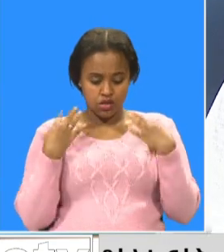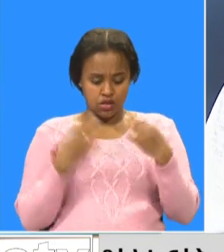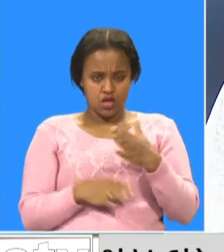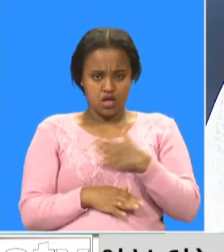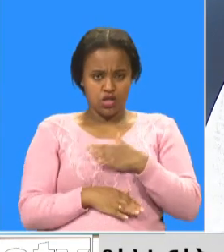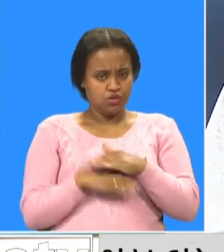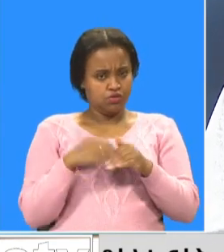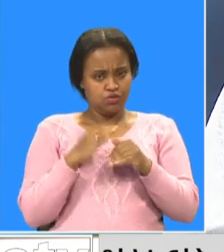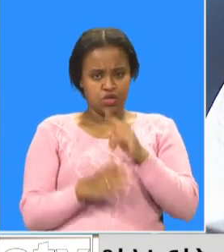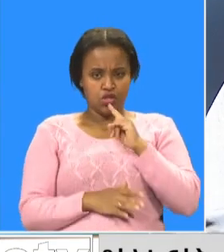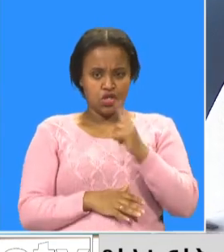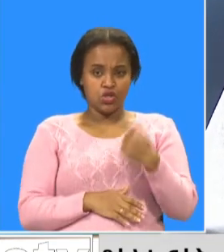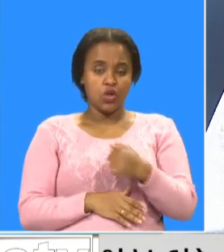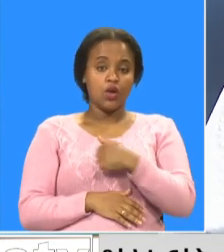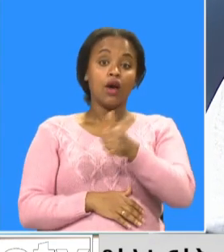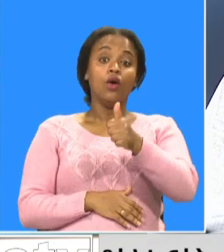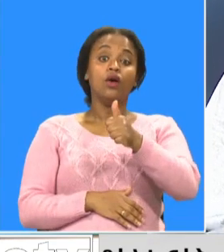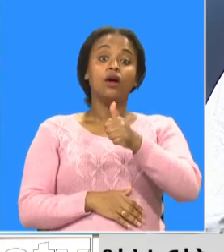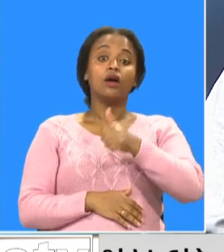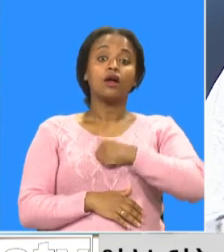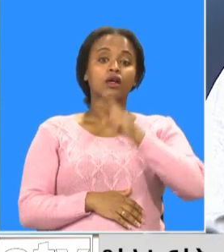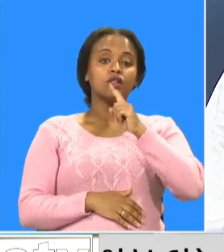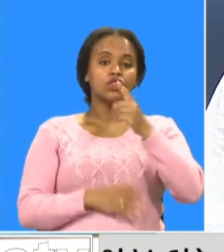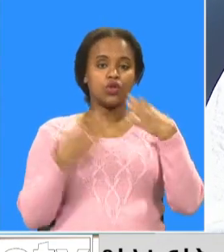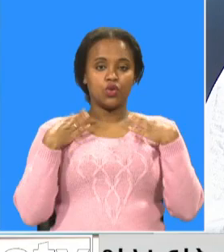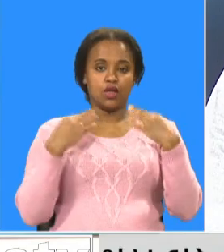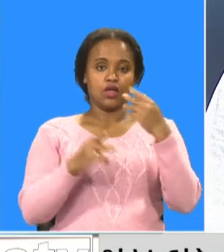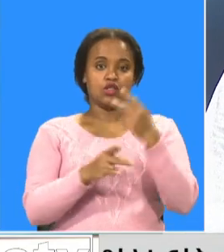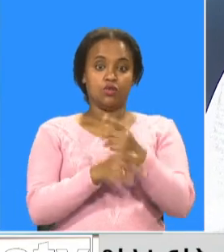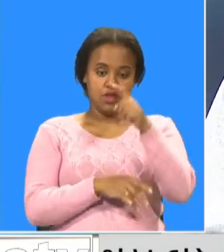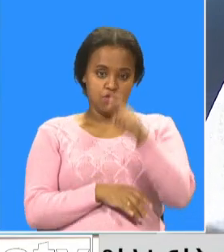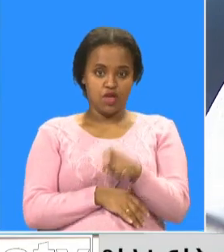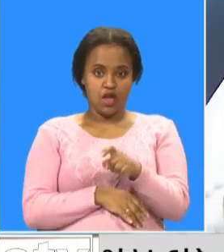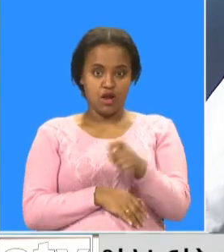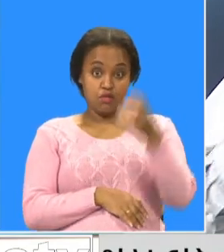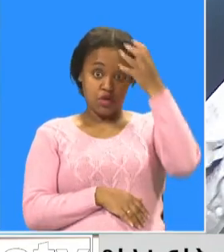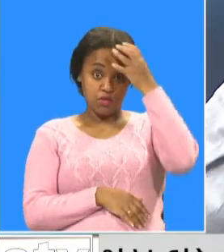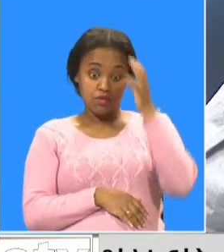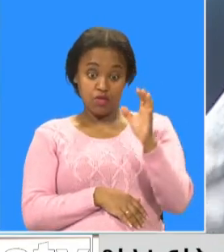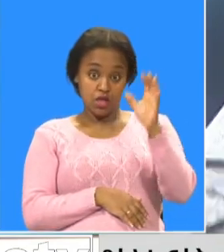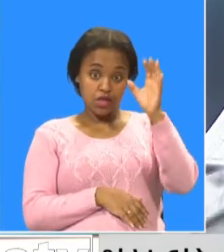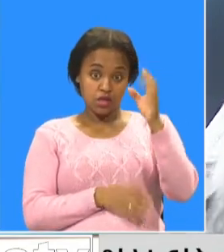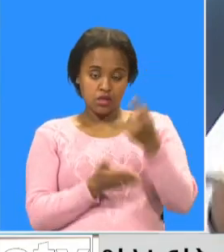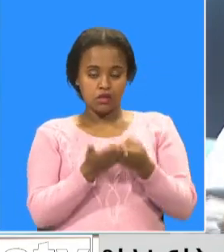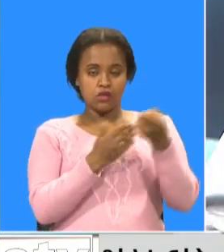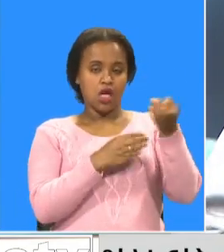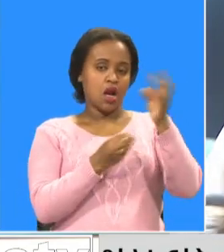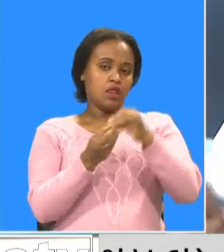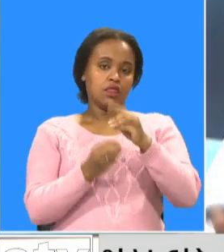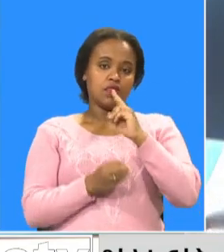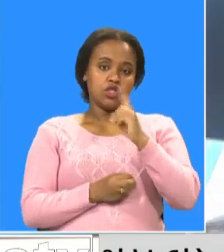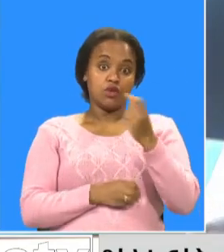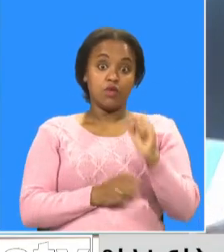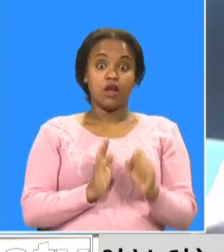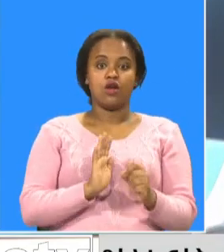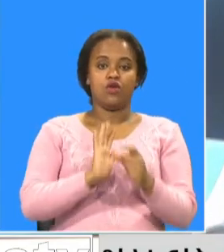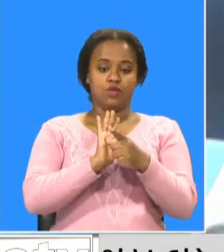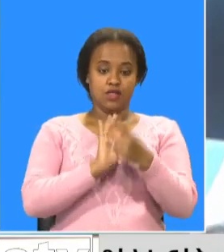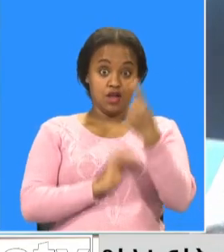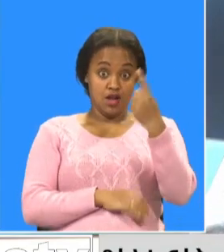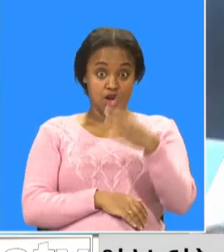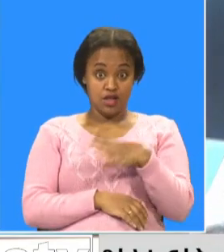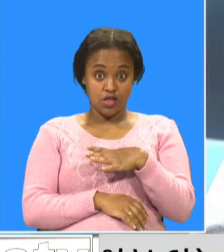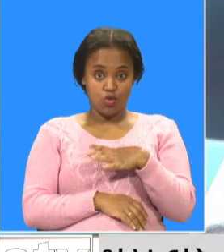ጤናችን በእጃችን ነው እኛው ራሳችንን ጤናችን መጠበቅ ያለብን። መንግስት እዛ ላይ ተጨማሪ ነው። ለምሳሌ አንድ